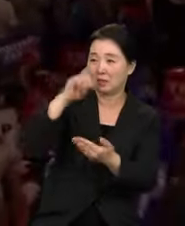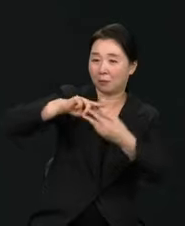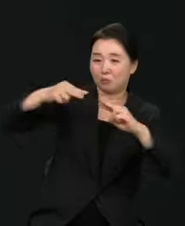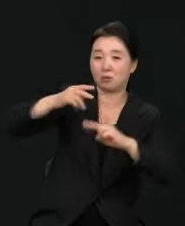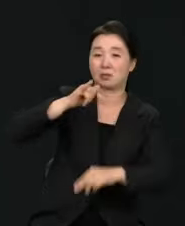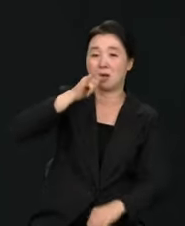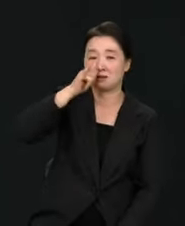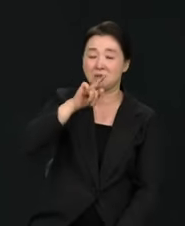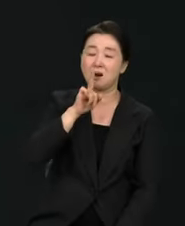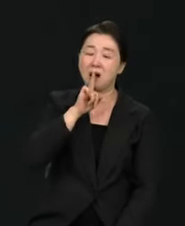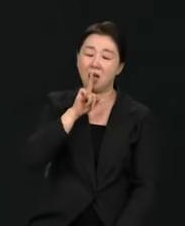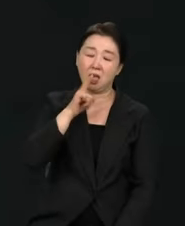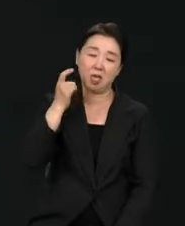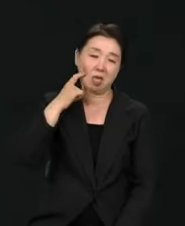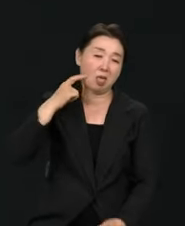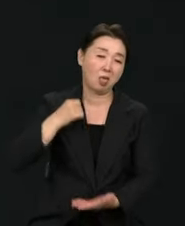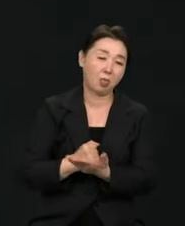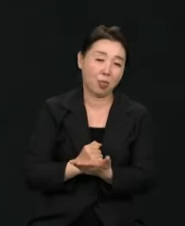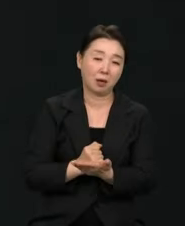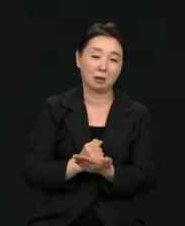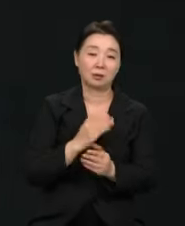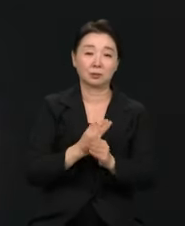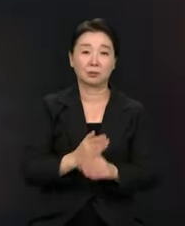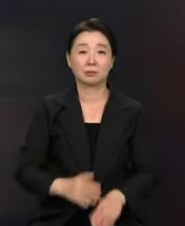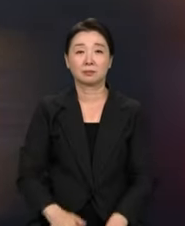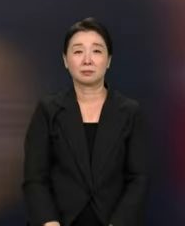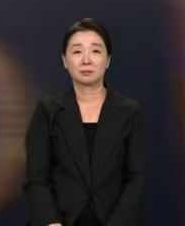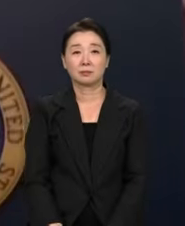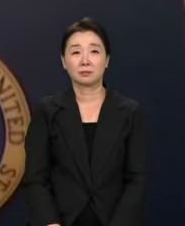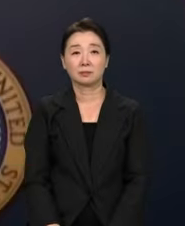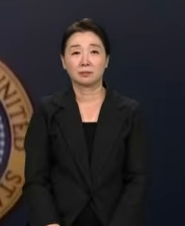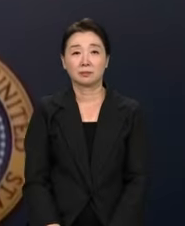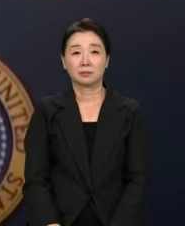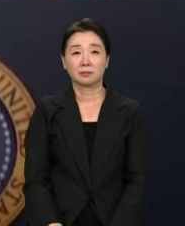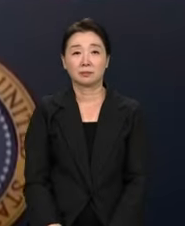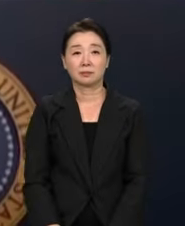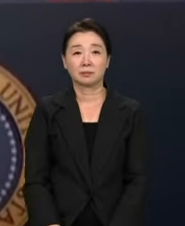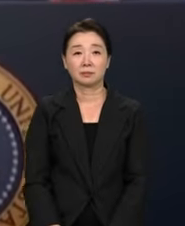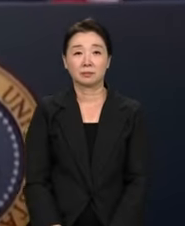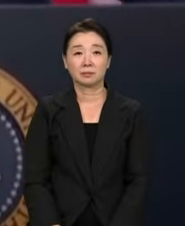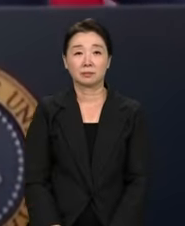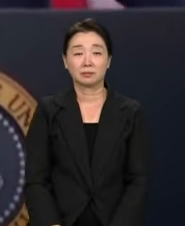가졌다는 허위주장을 하기도 했습니다에서 JTBC